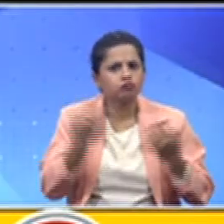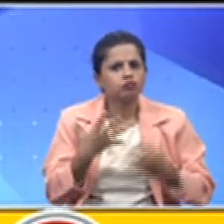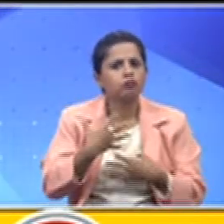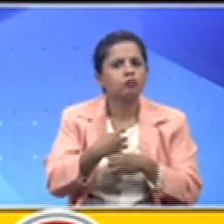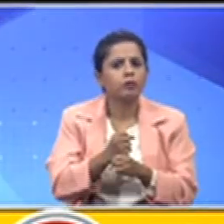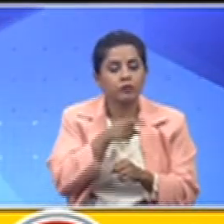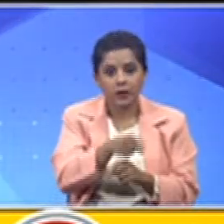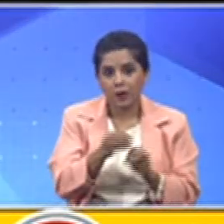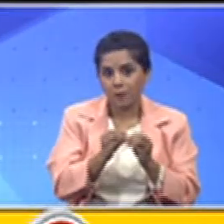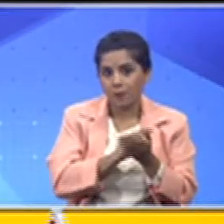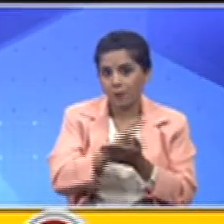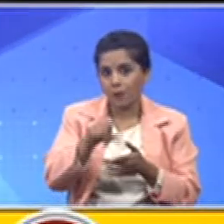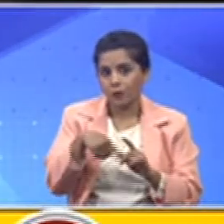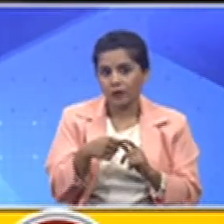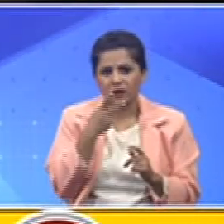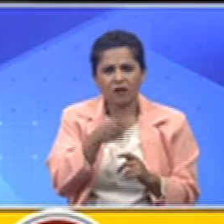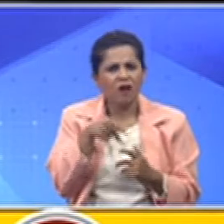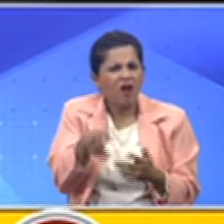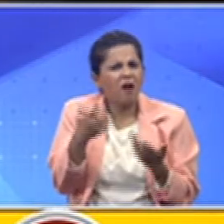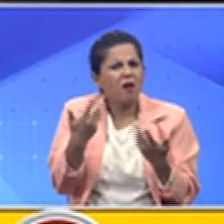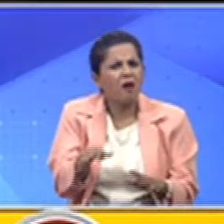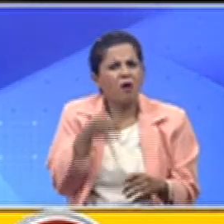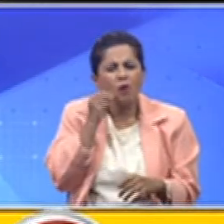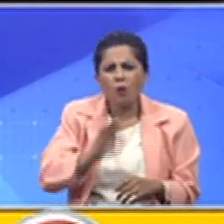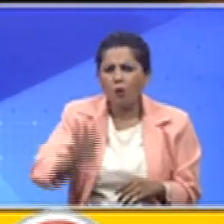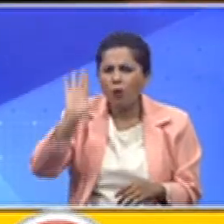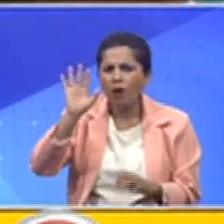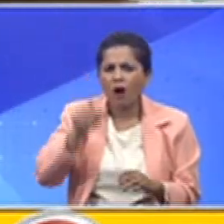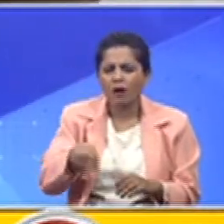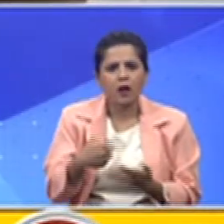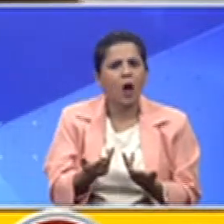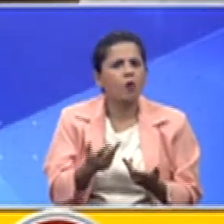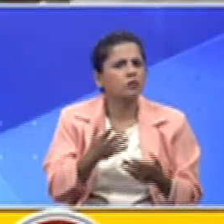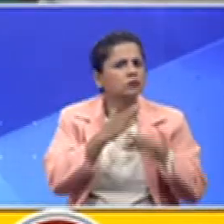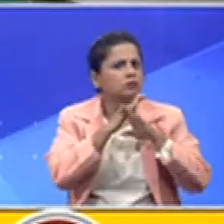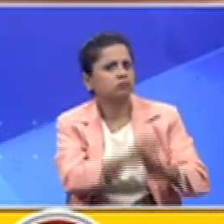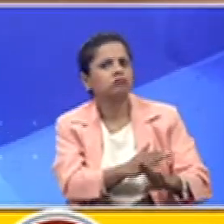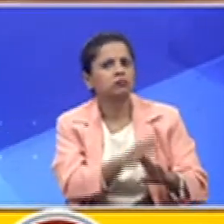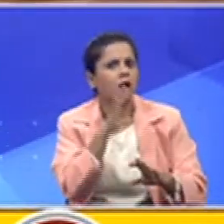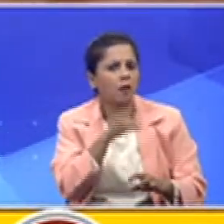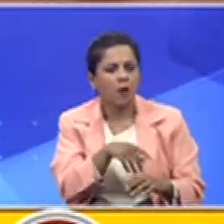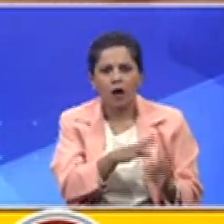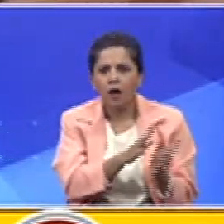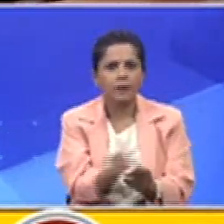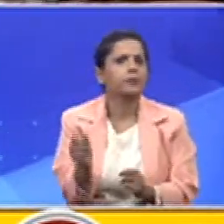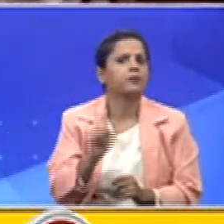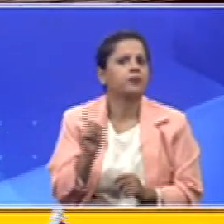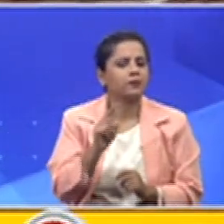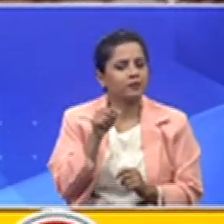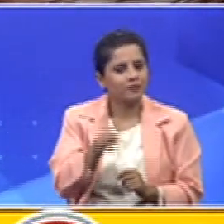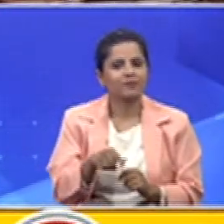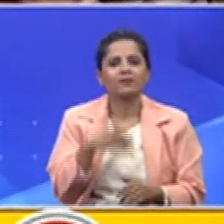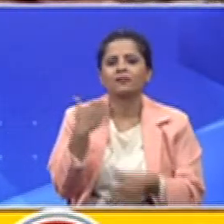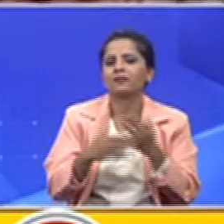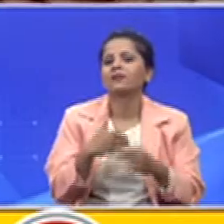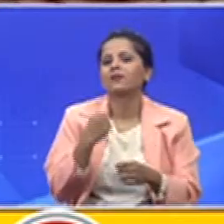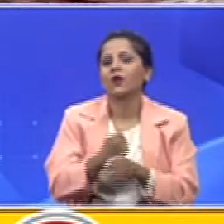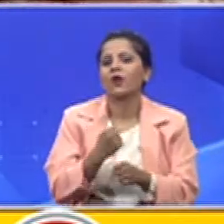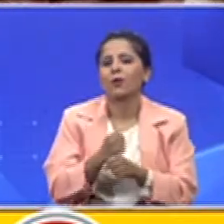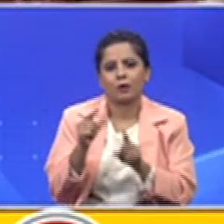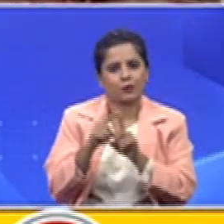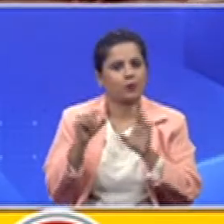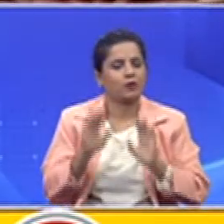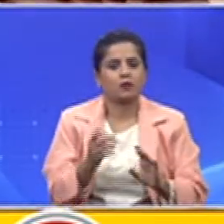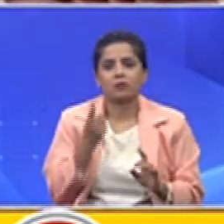ने भोजपत्र की दुर्लभ प्रजातियों को संरक्षित करने के लिए भी अभियान शुरू किया है।